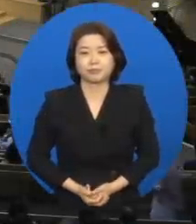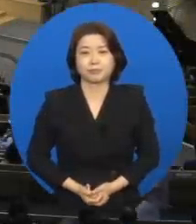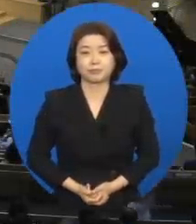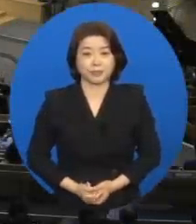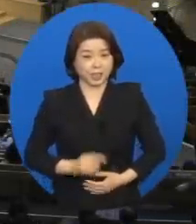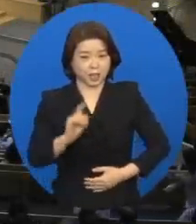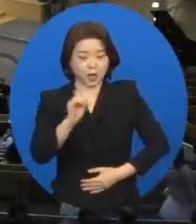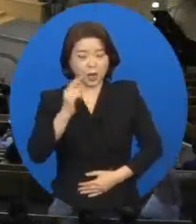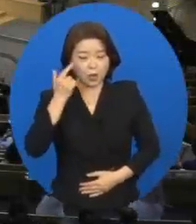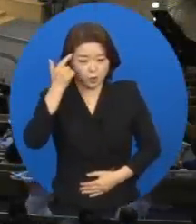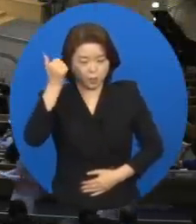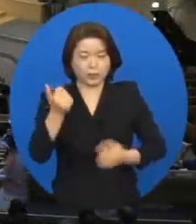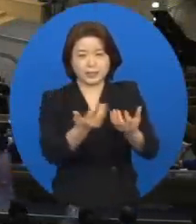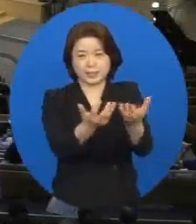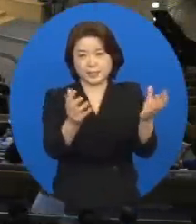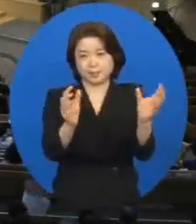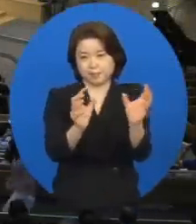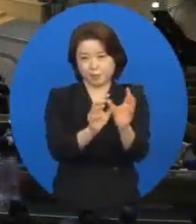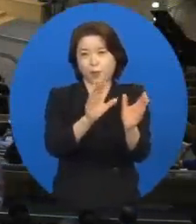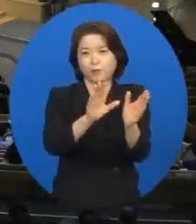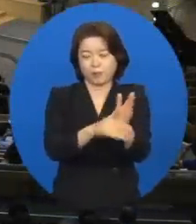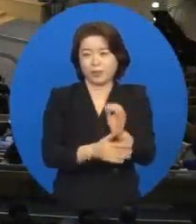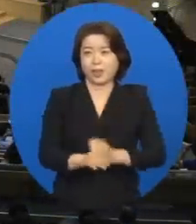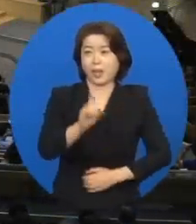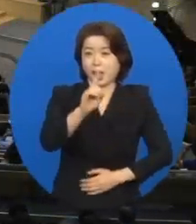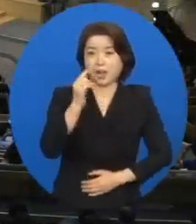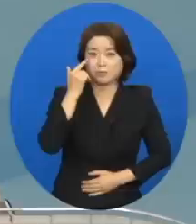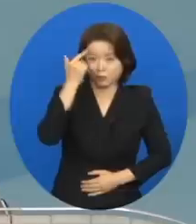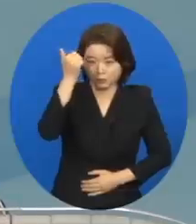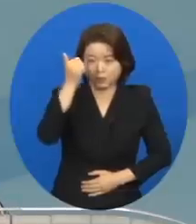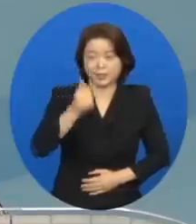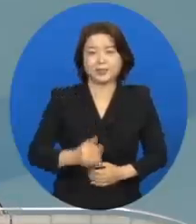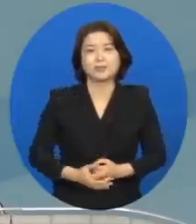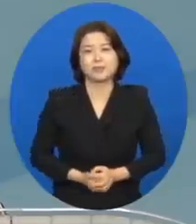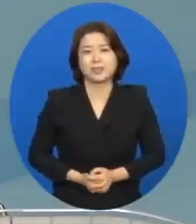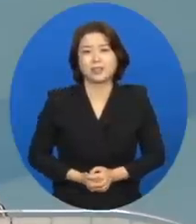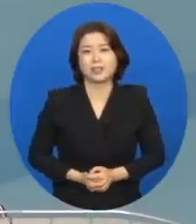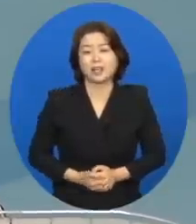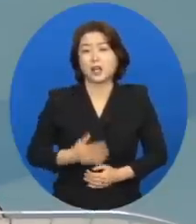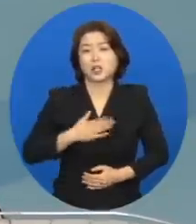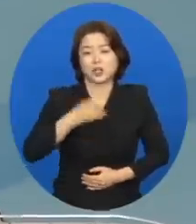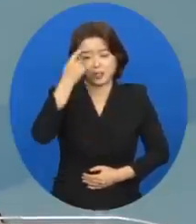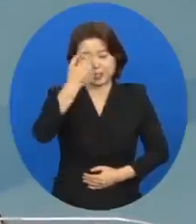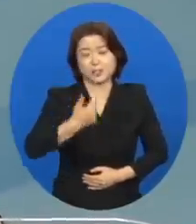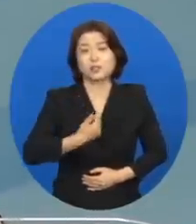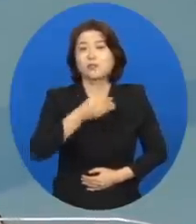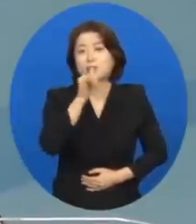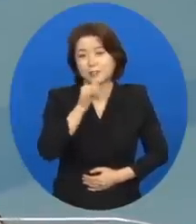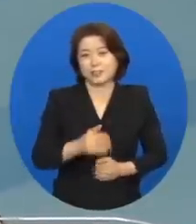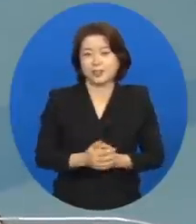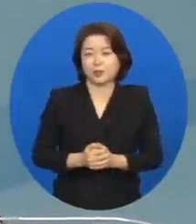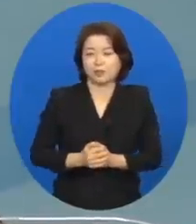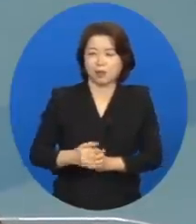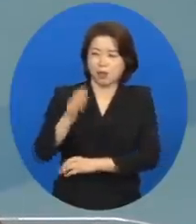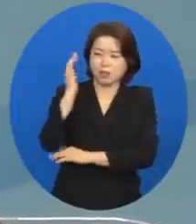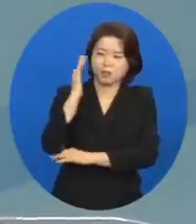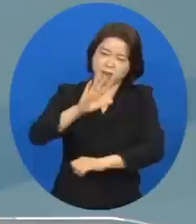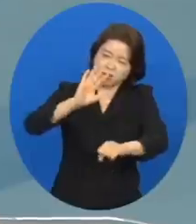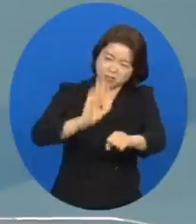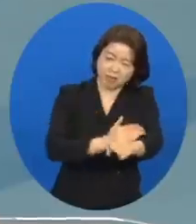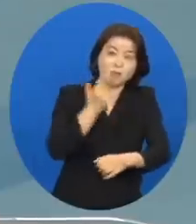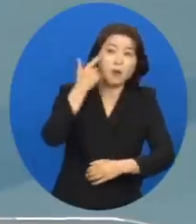어느 목사님 모임 때 한 목사님께서 그런 질문을 하셨어요. 설교를 잘 못하는